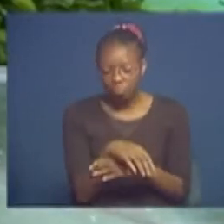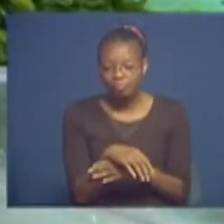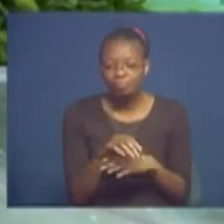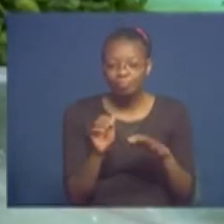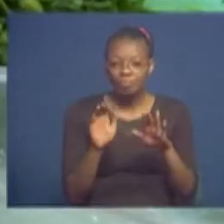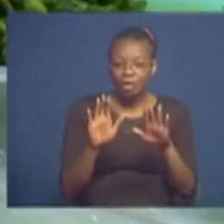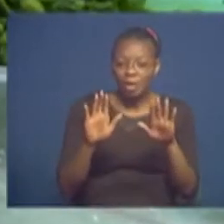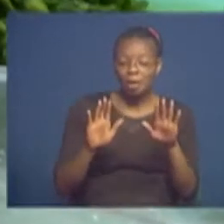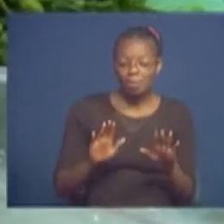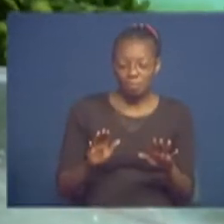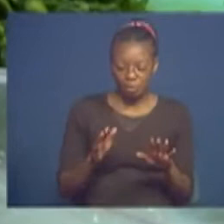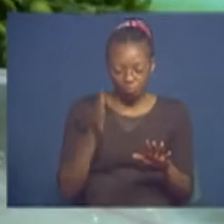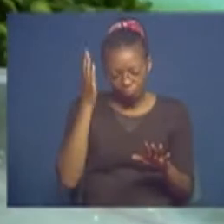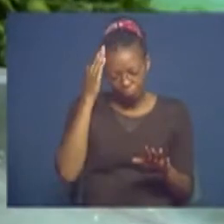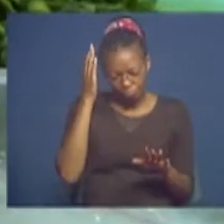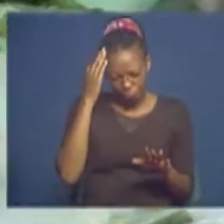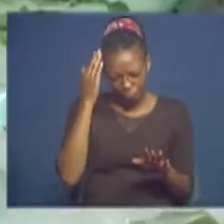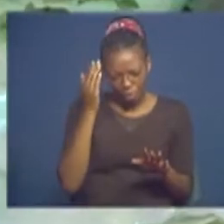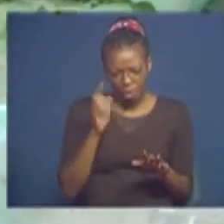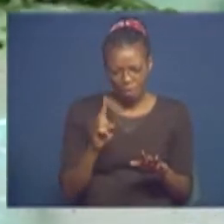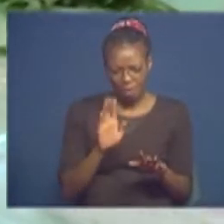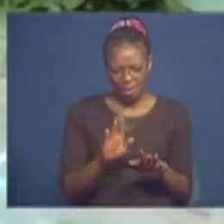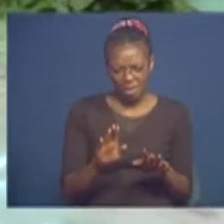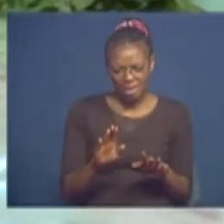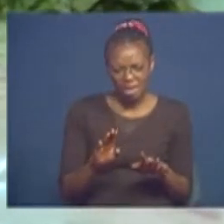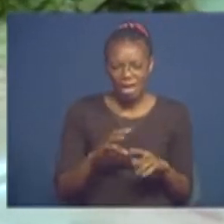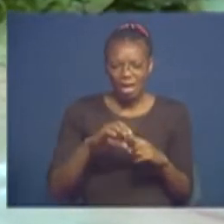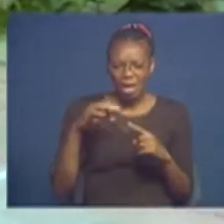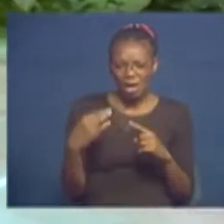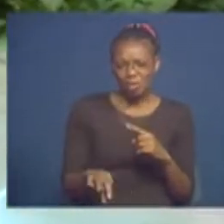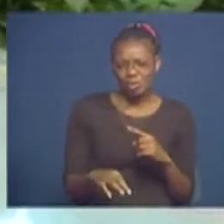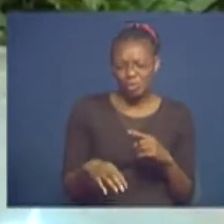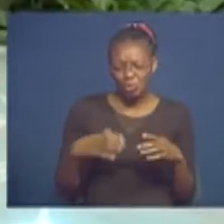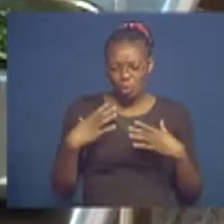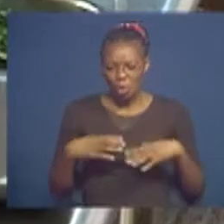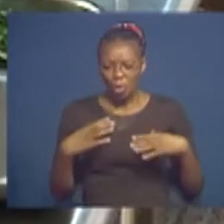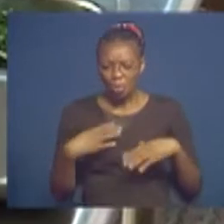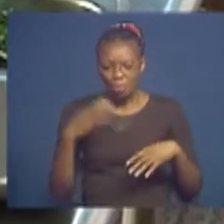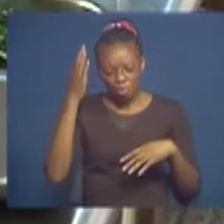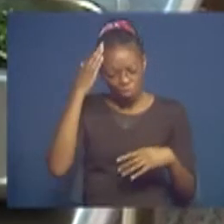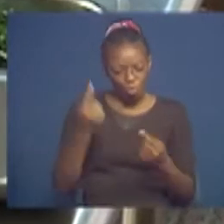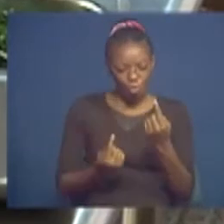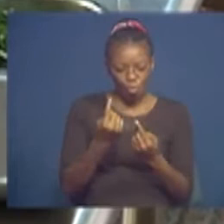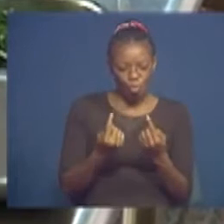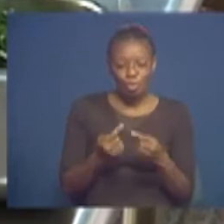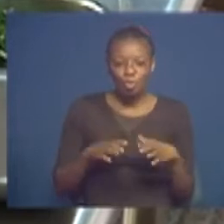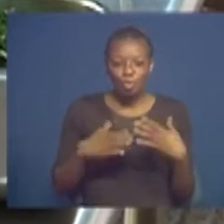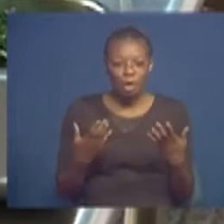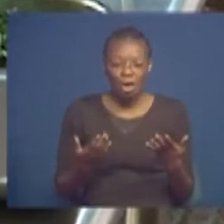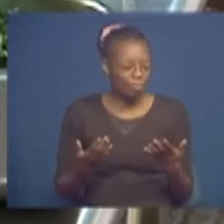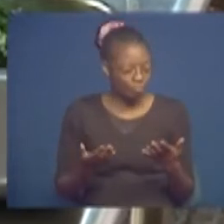nyingine kuu ambayo imesababishwa kwa kupotea kwa mboga hizi ni kwa sababu watu wengi hawafahamu jinsi ya kupika mboga